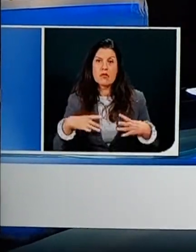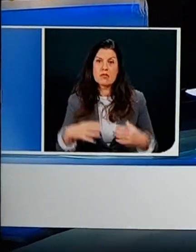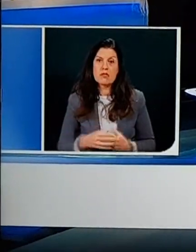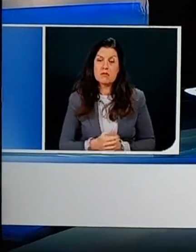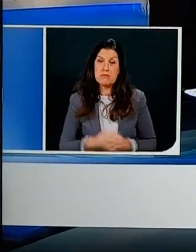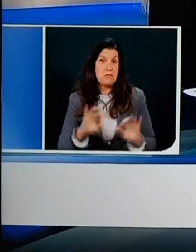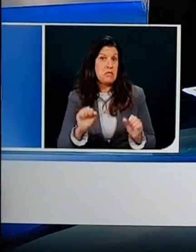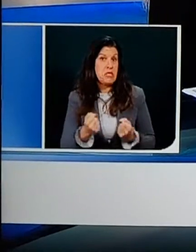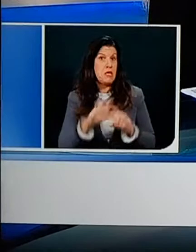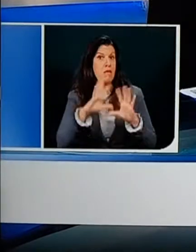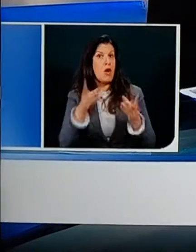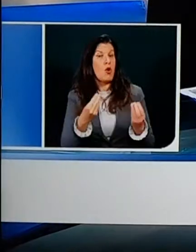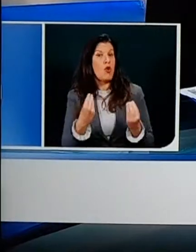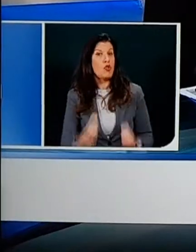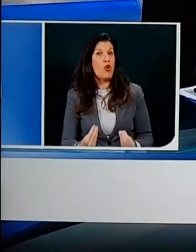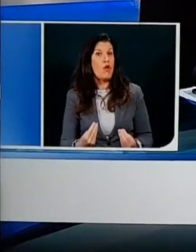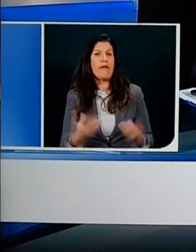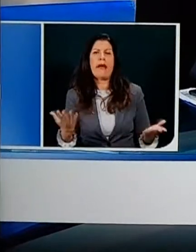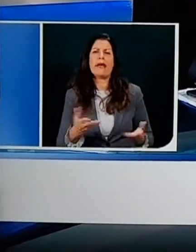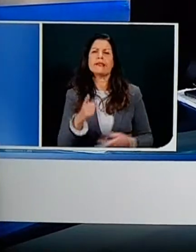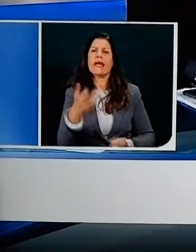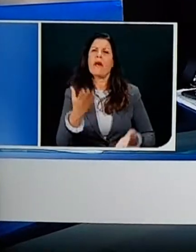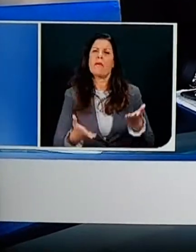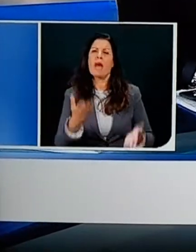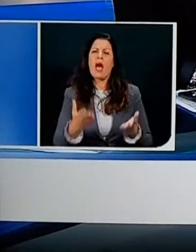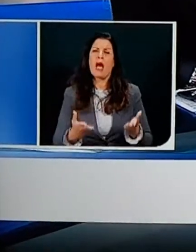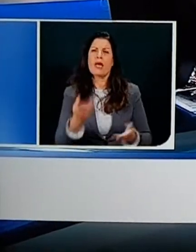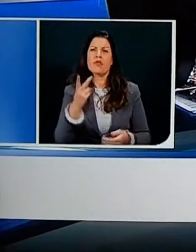איך הכל כל כך רע. איך הפערים רק